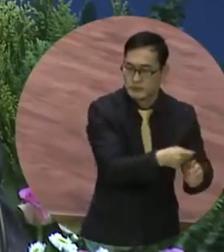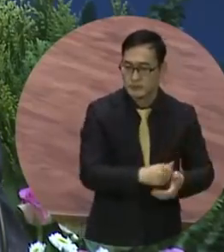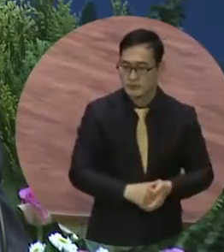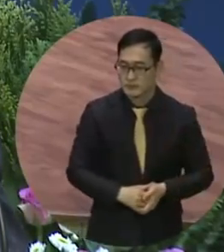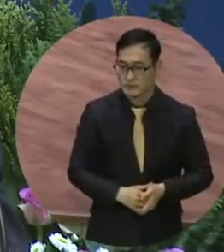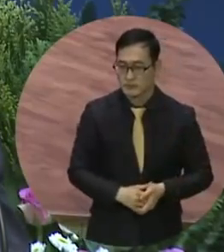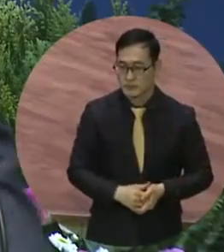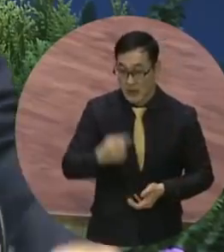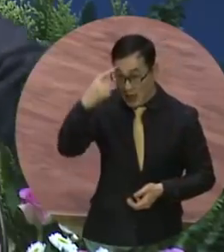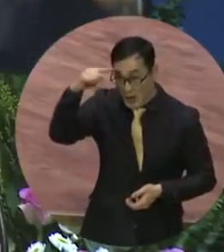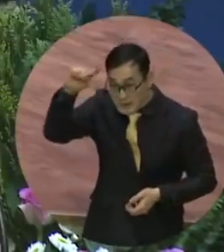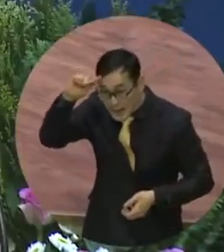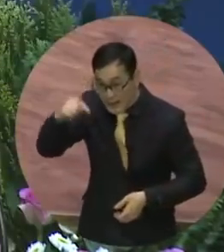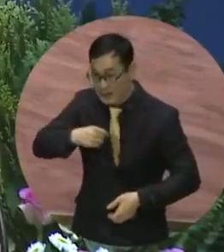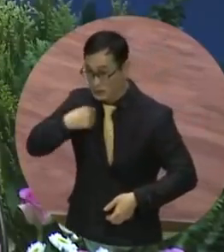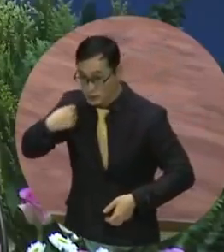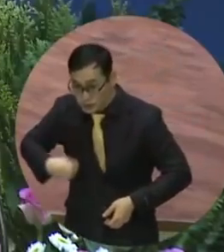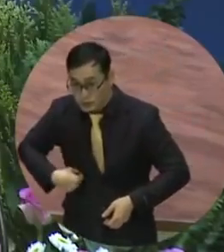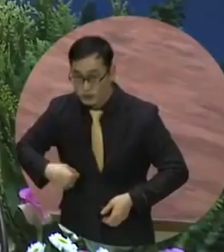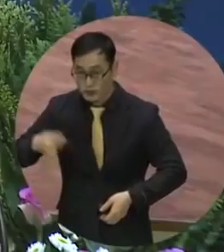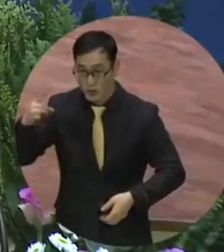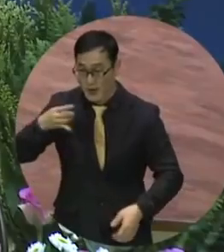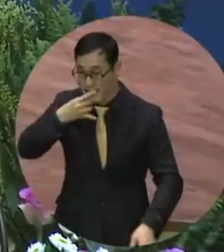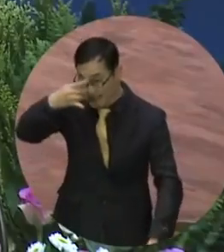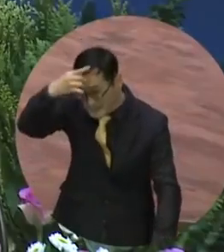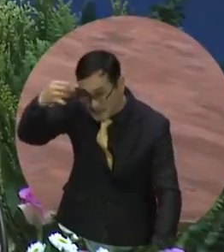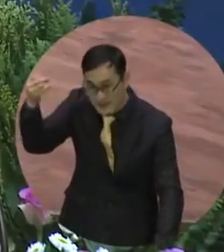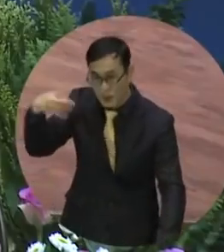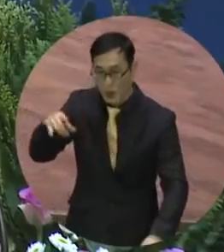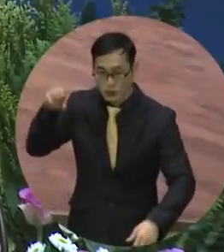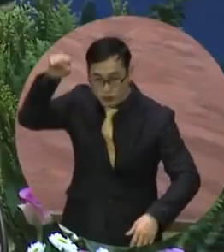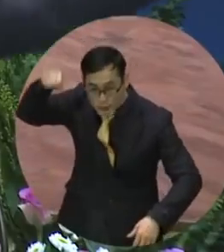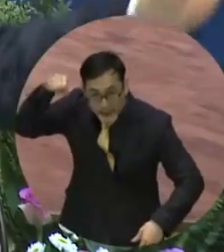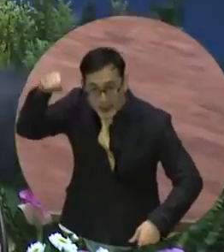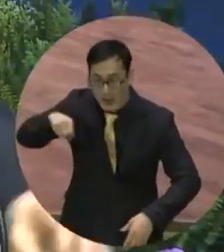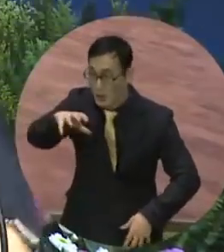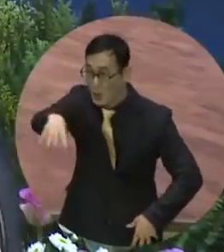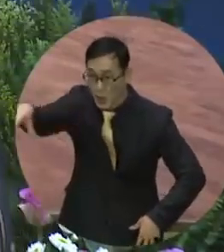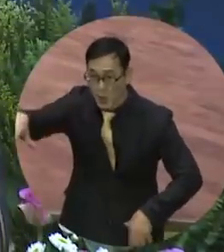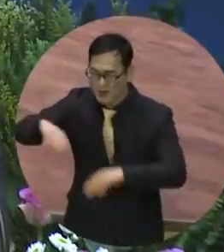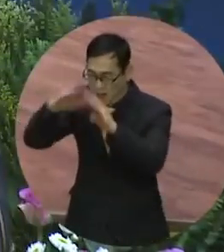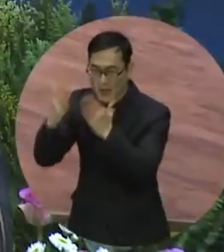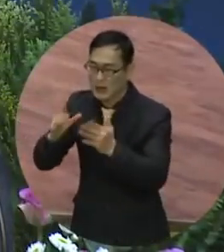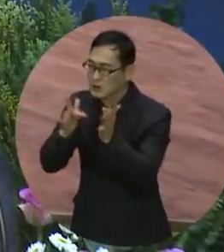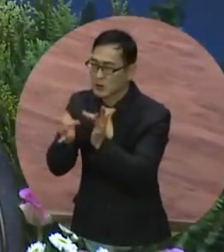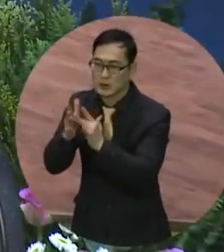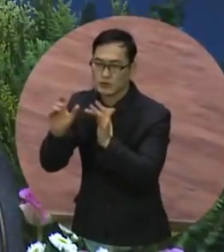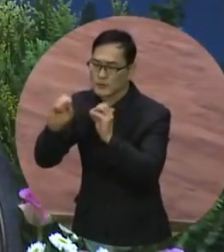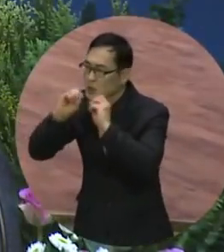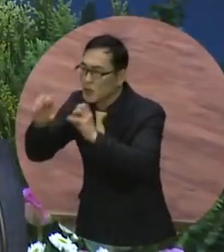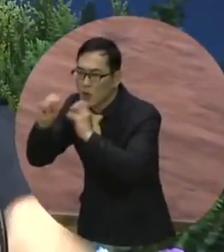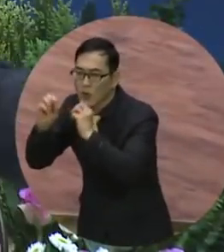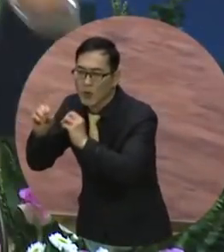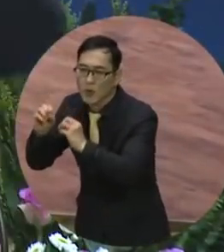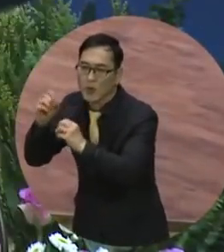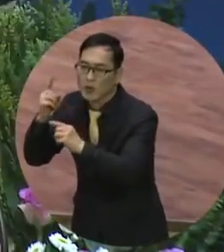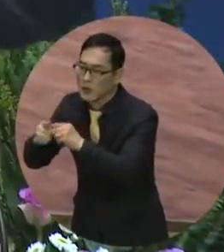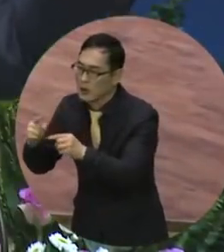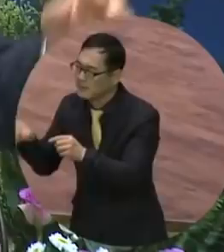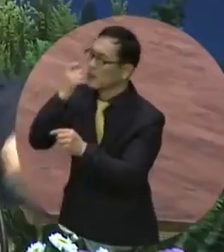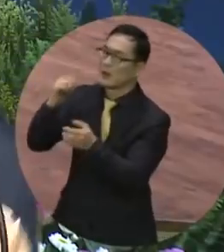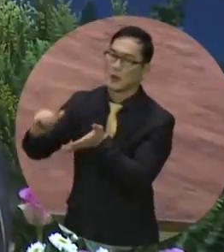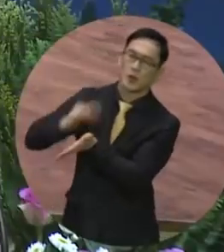러시아 다 쫓겨납니다. 저 카자흐스탄, 우즈베키스탄, 지금 저 중아시아 싹 다 쫓겨납니다. 예수했다. 성교들